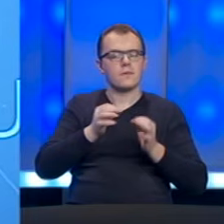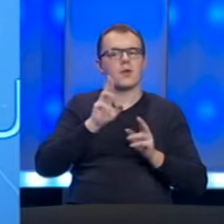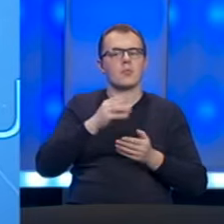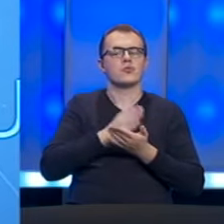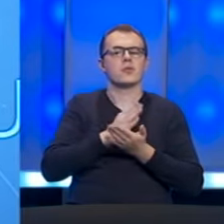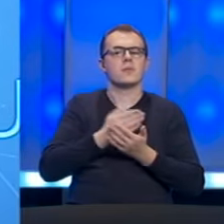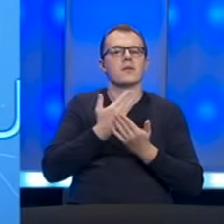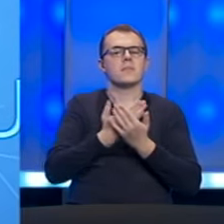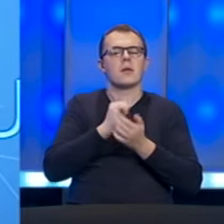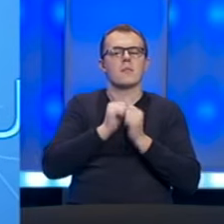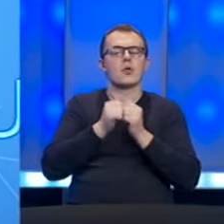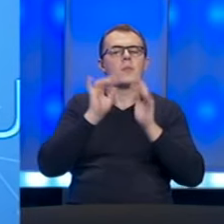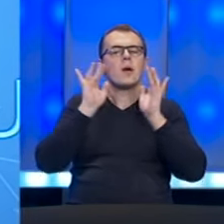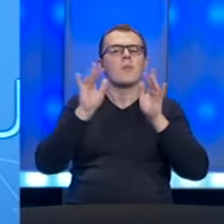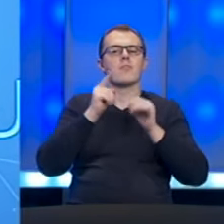biti primjer borbe protiv